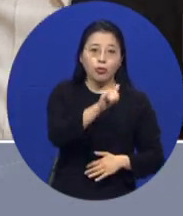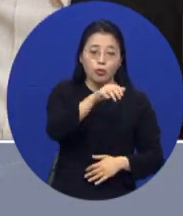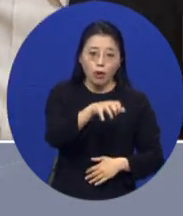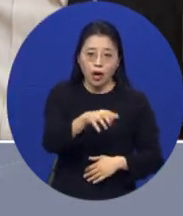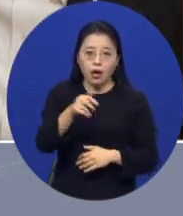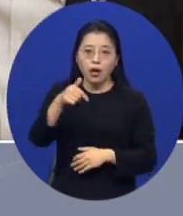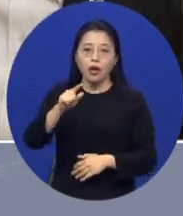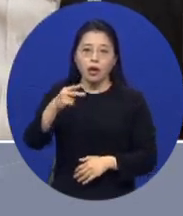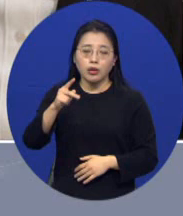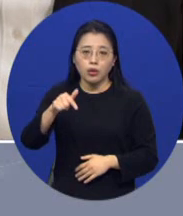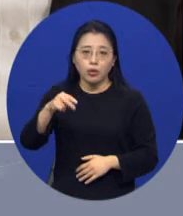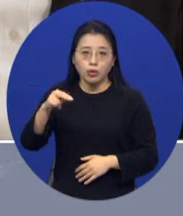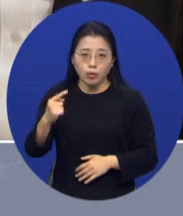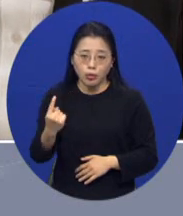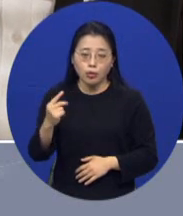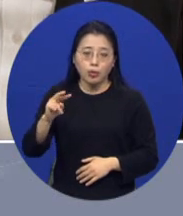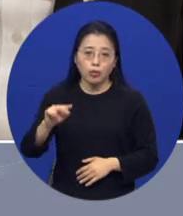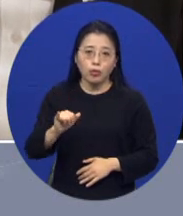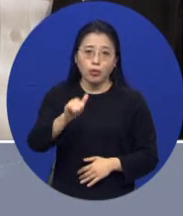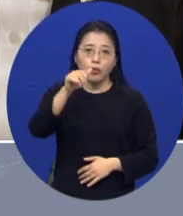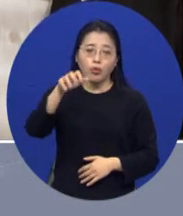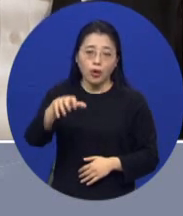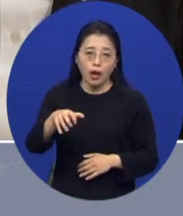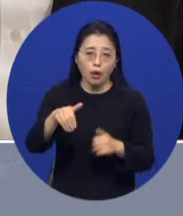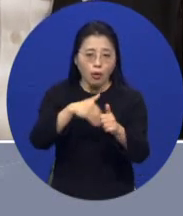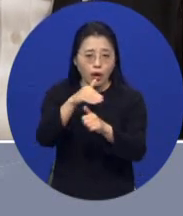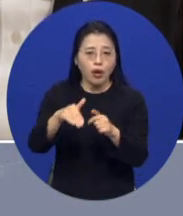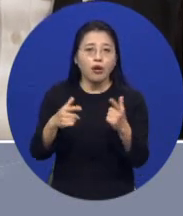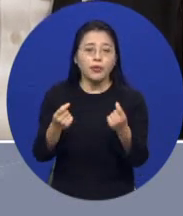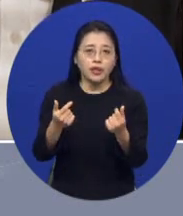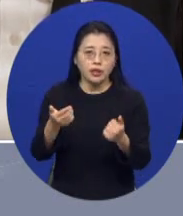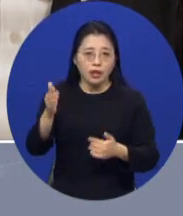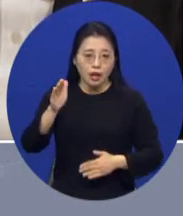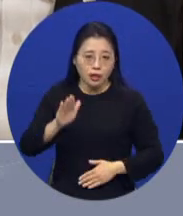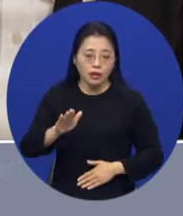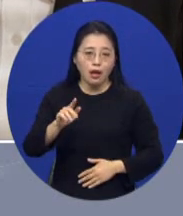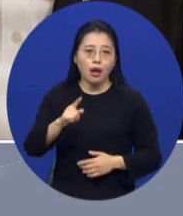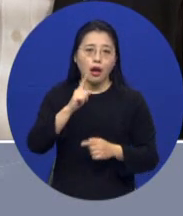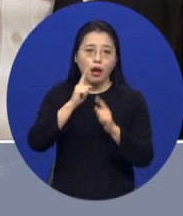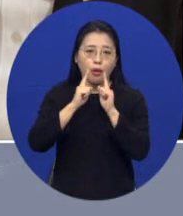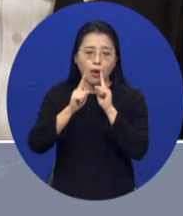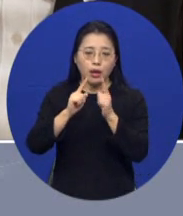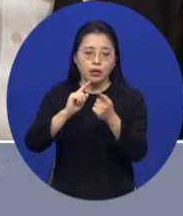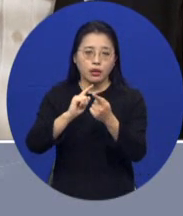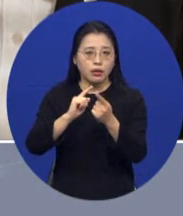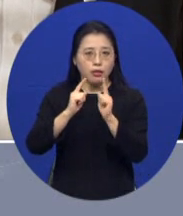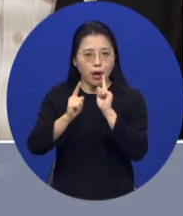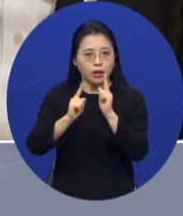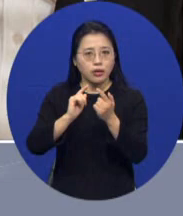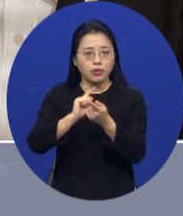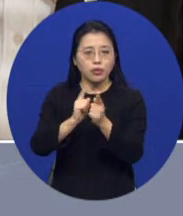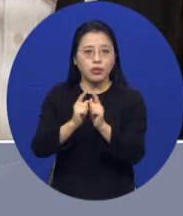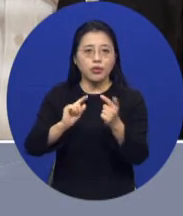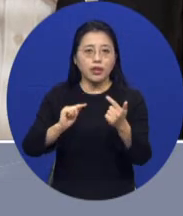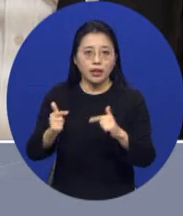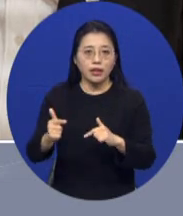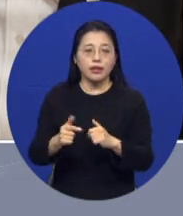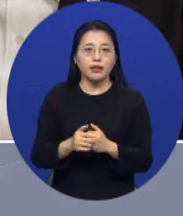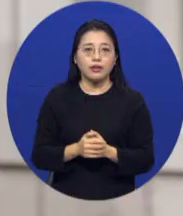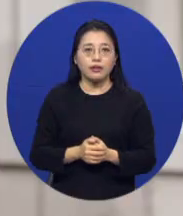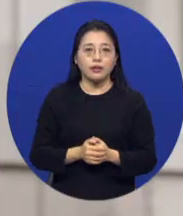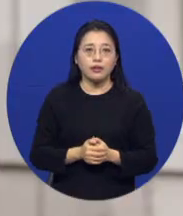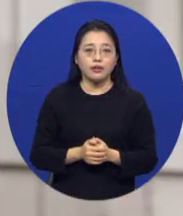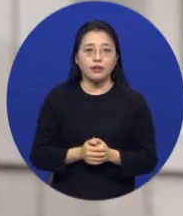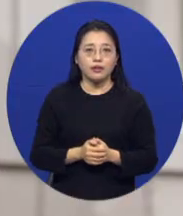이런 이야기를 하기 때문에 그냥 답을 정해 놓고 무조건 제 2공항을 짓기 위한 거짓말이 아니었는가 이렇게 생각하고